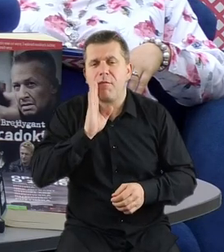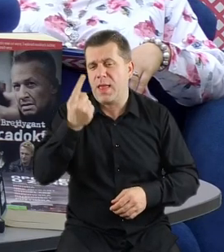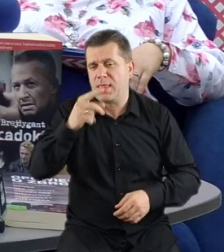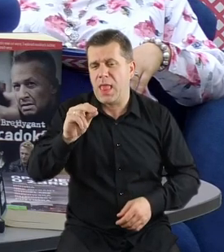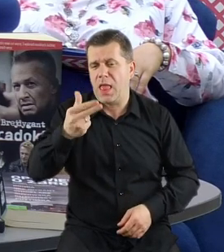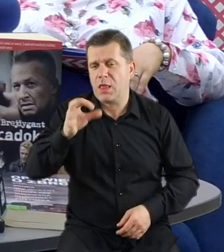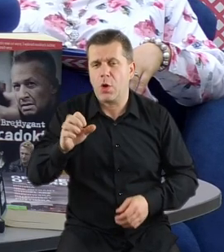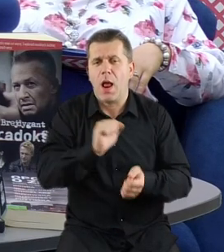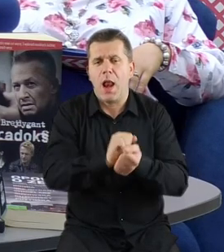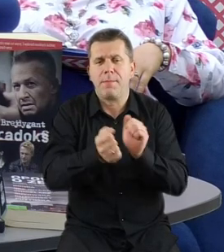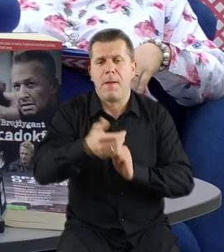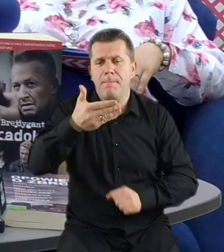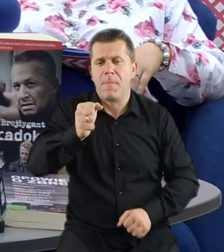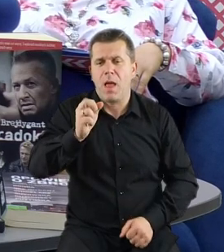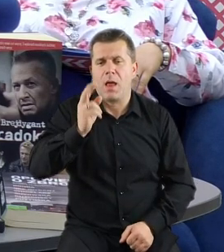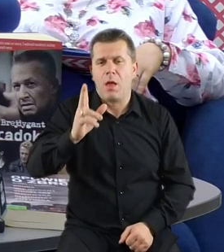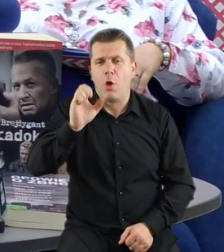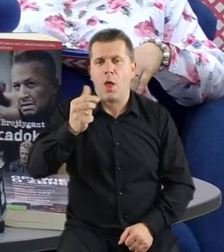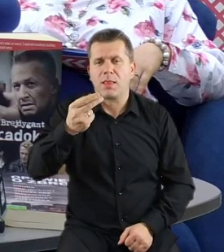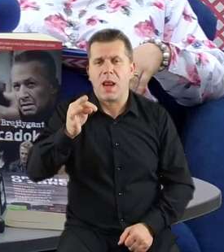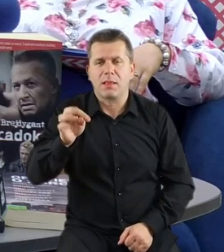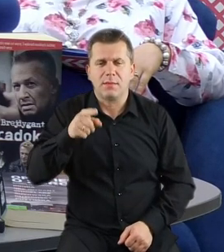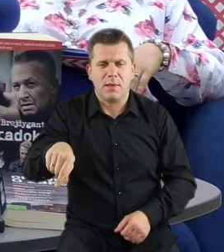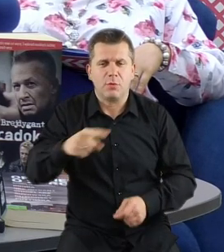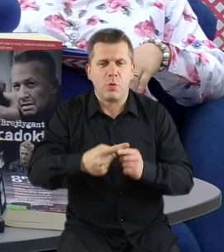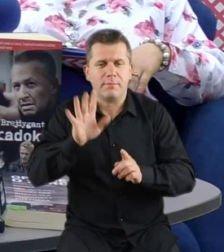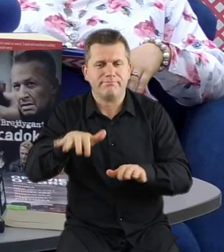nas. Marek Konrad jest dosyć nieśmiały.